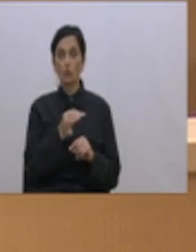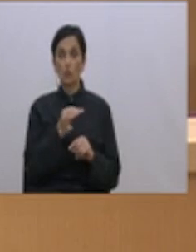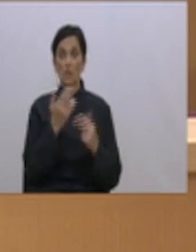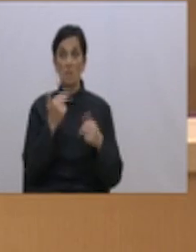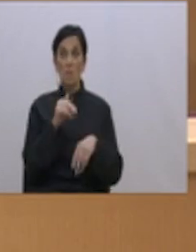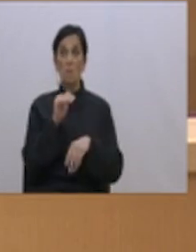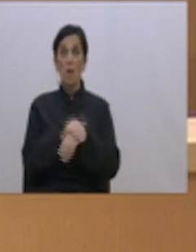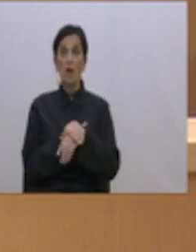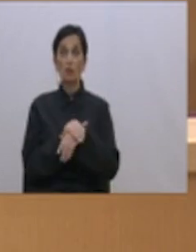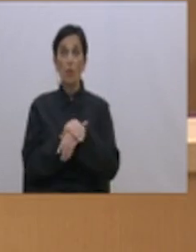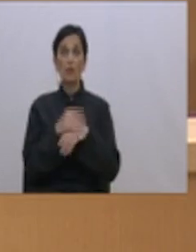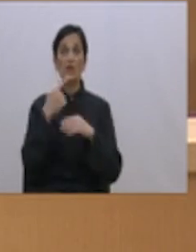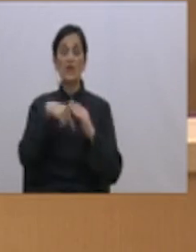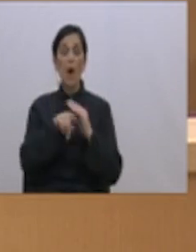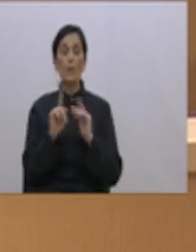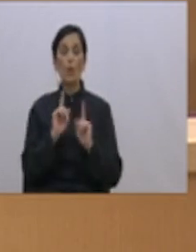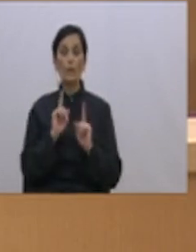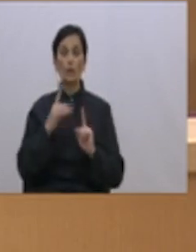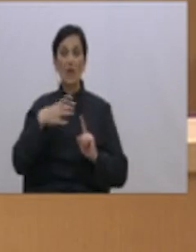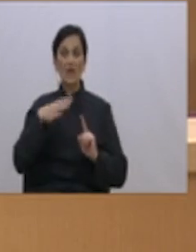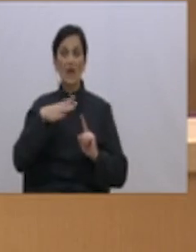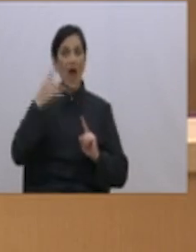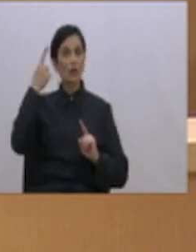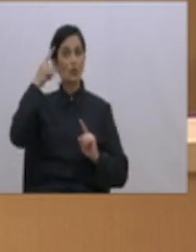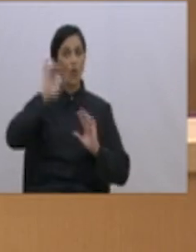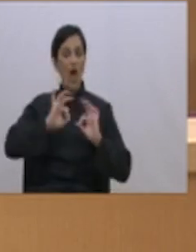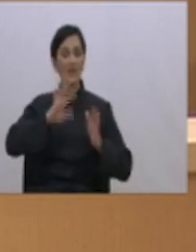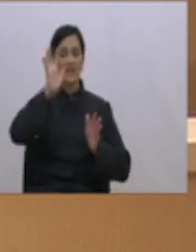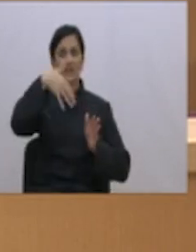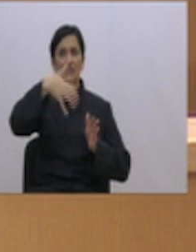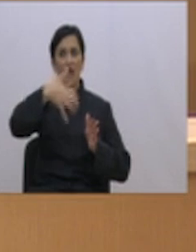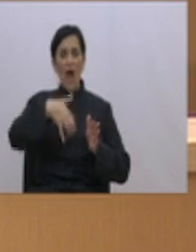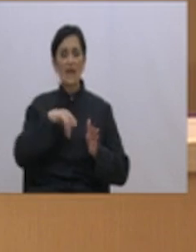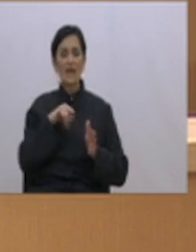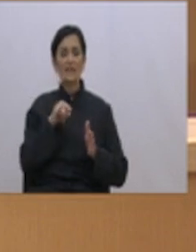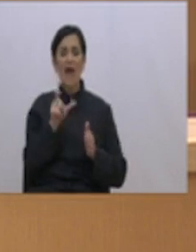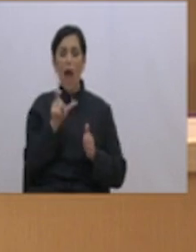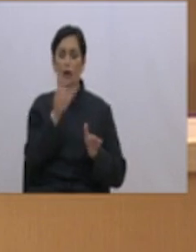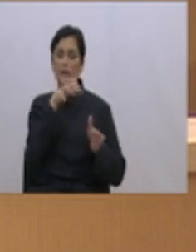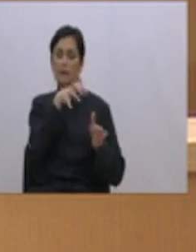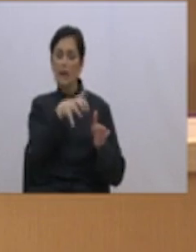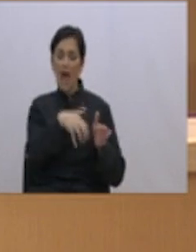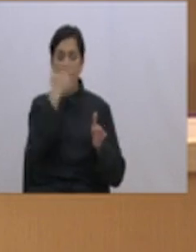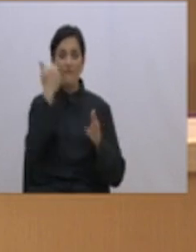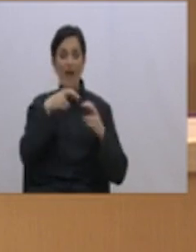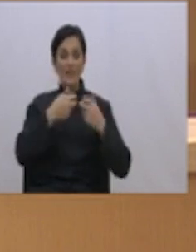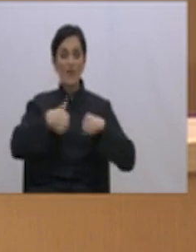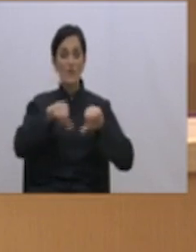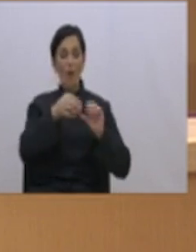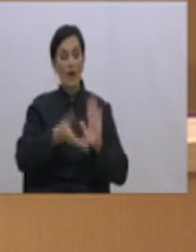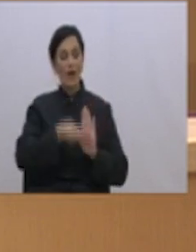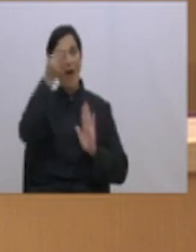და ფაქტობრივად გამოვიდა როგორც ქართულ ანდაზაშია თხარა თაგუმა და ვენეციის კომისია